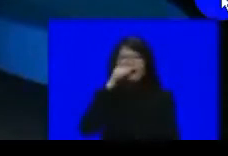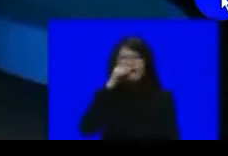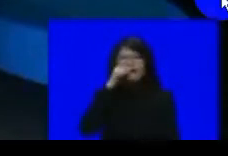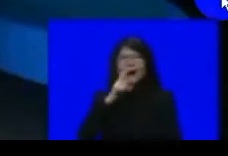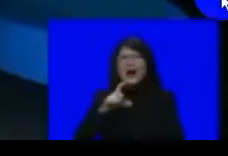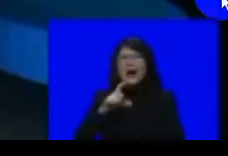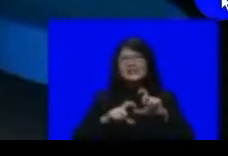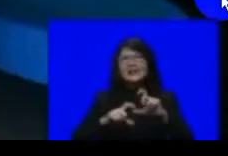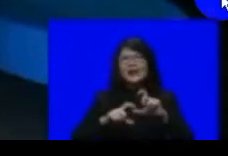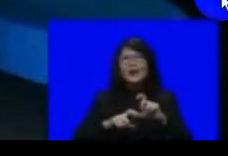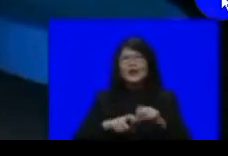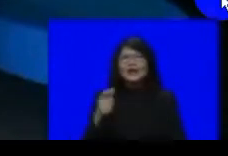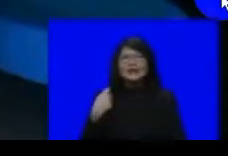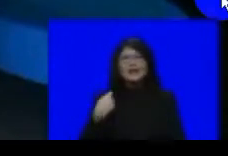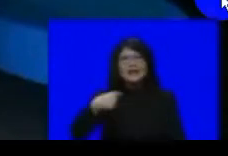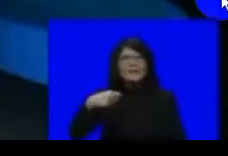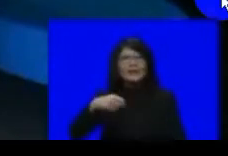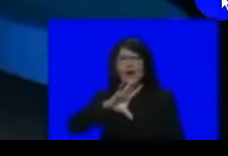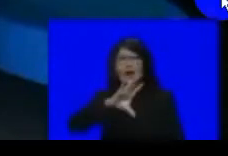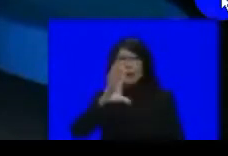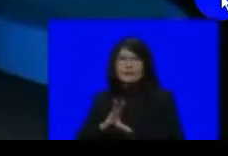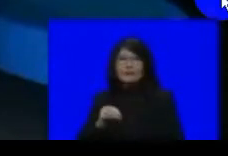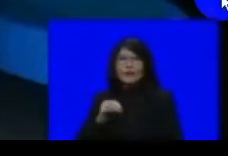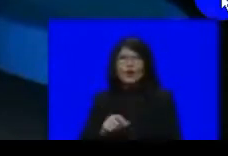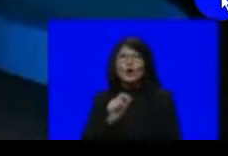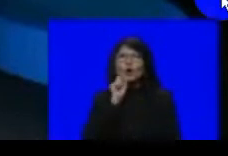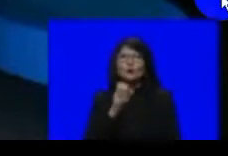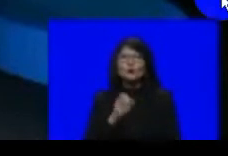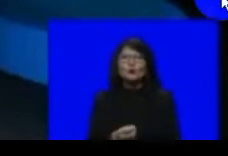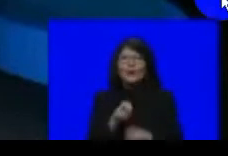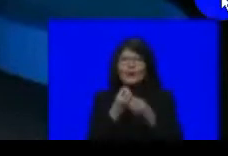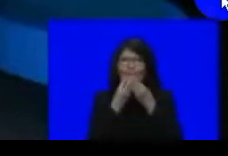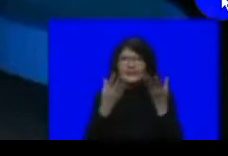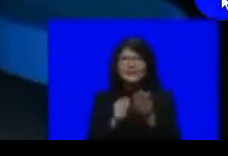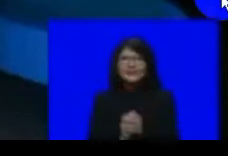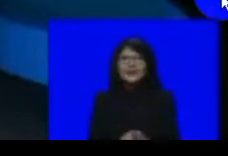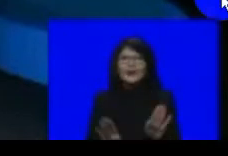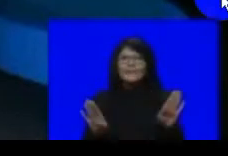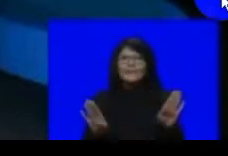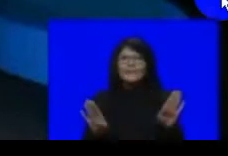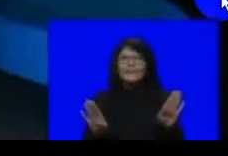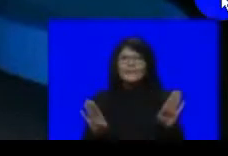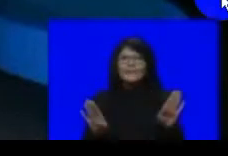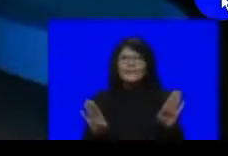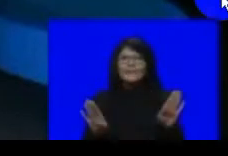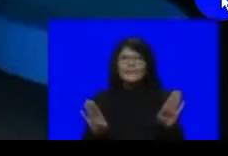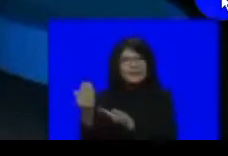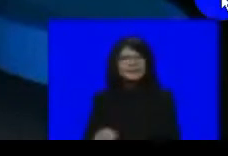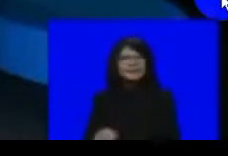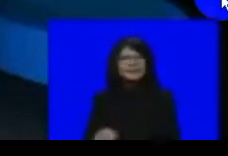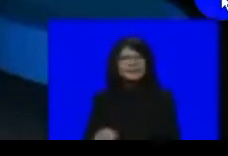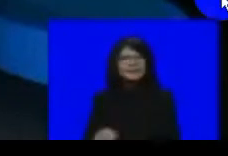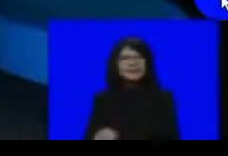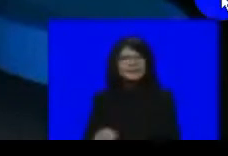Bapak Samuel Abriani dari Kemenkominfo untuk memberikan pesan dan juga closing statement-nya. Bapak silakan.